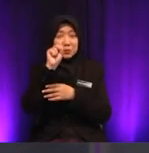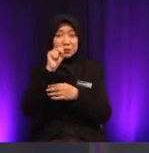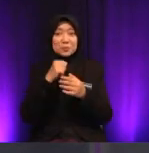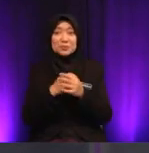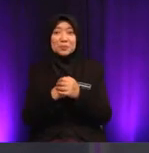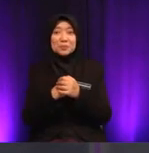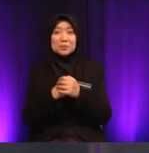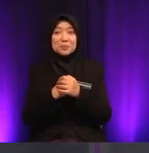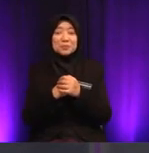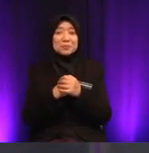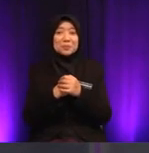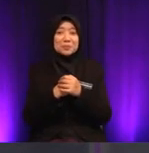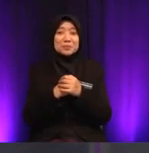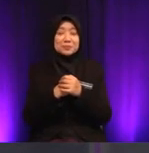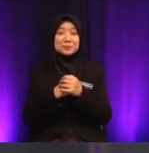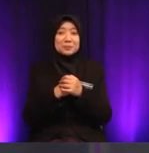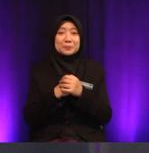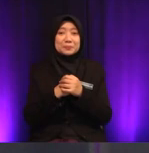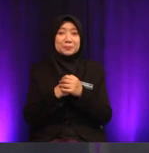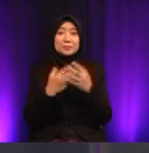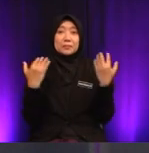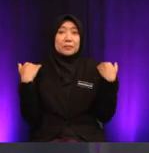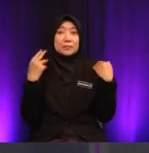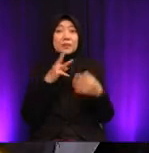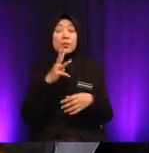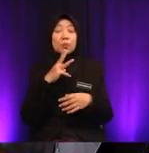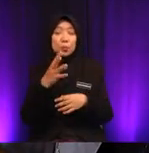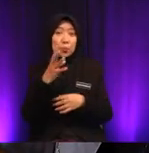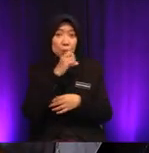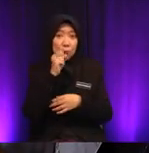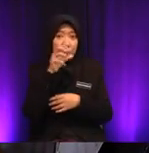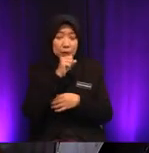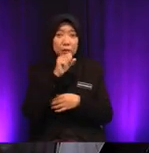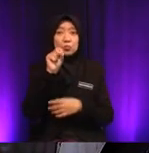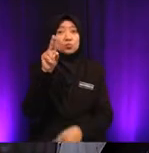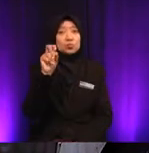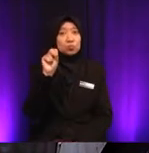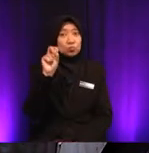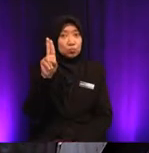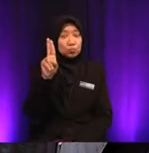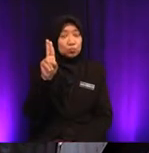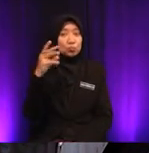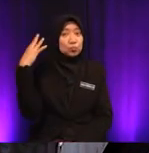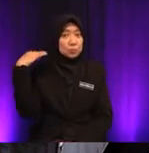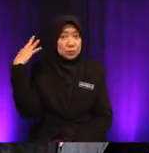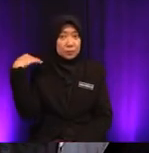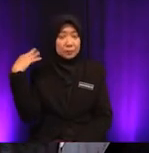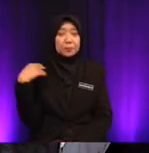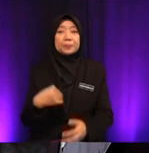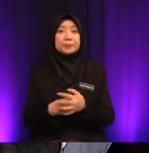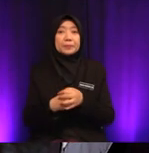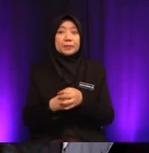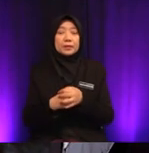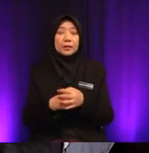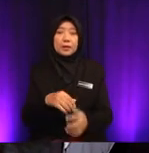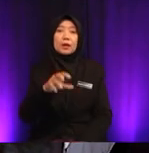baju putih Orange kita ada susu segar dan juga kita ada minuman yoghurt